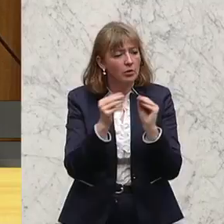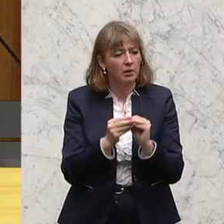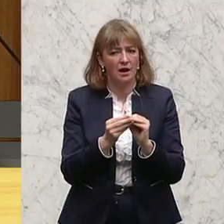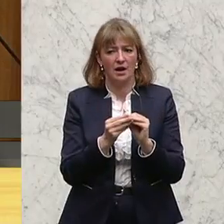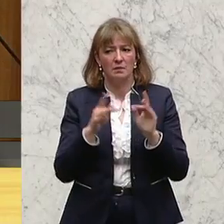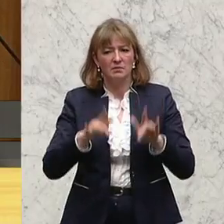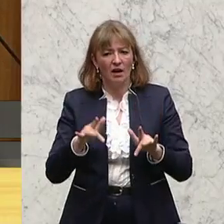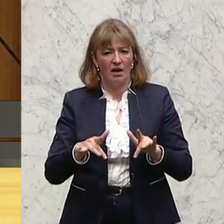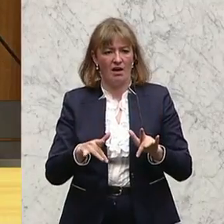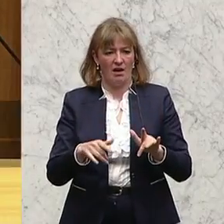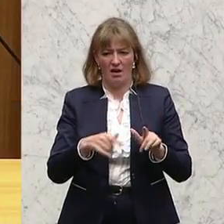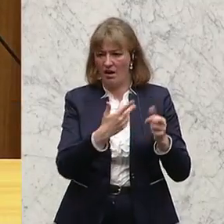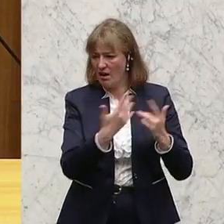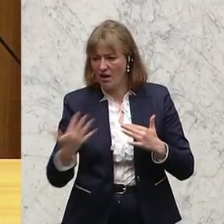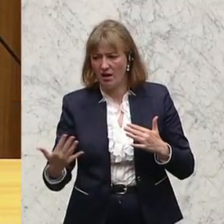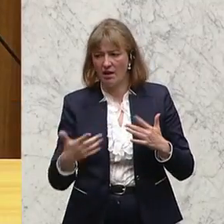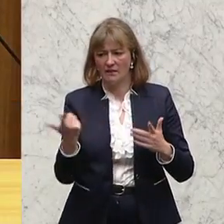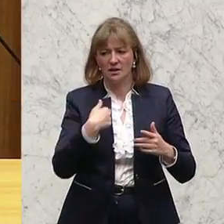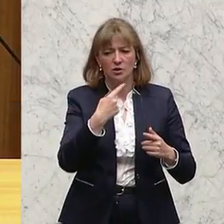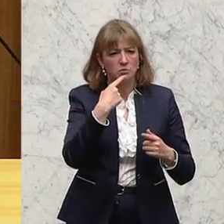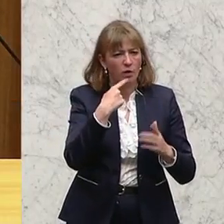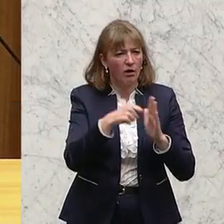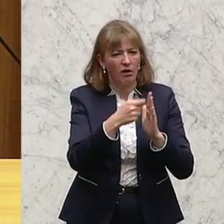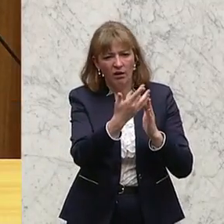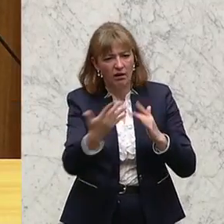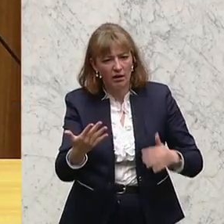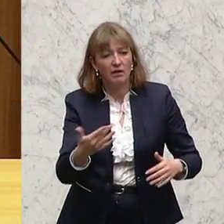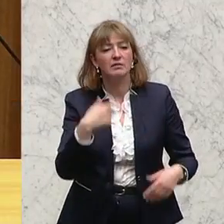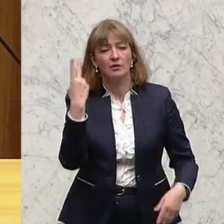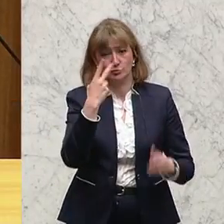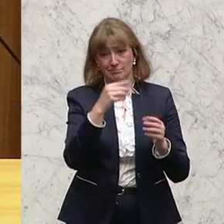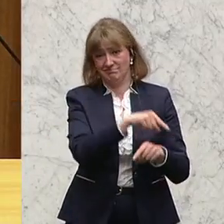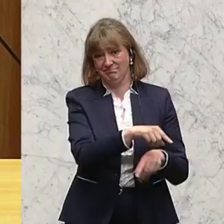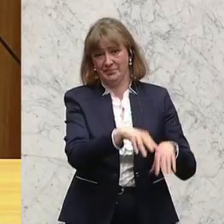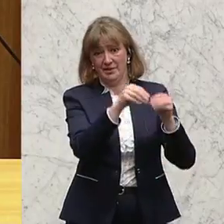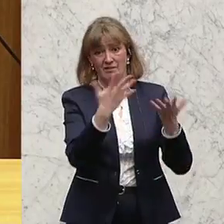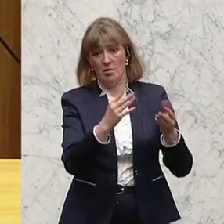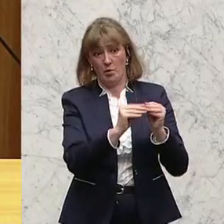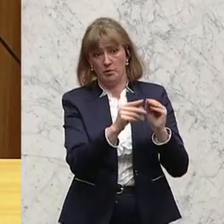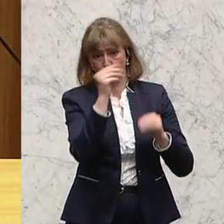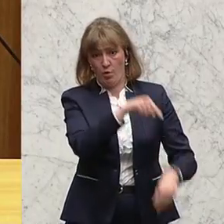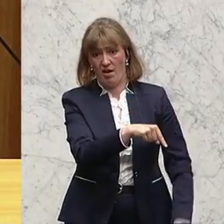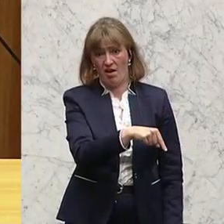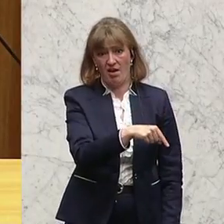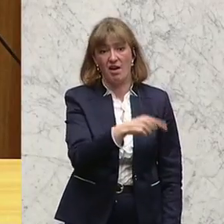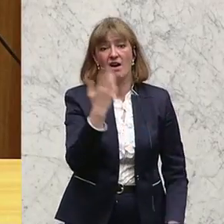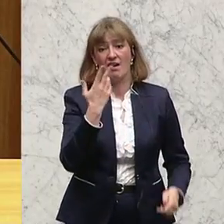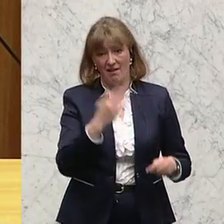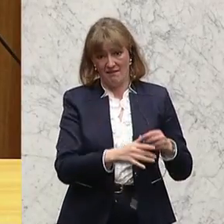hier aufgelistet sind und die auch angesprochen wurden, natürlich in der Schule beginnen. Wir stehen vor